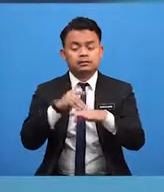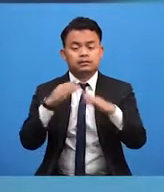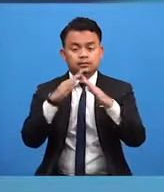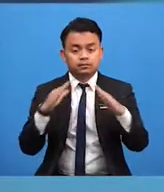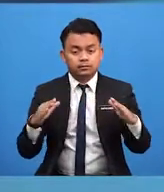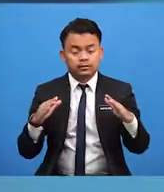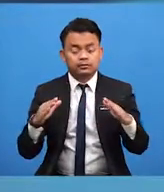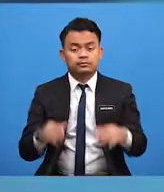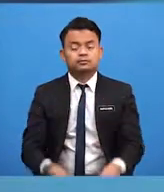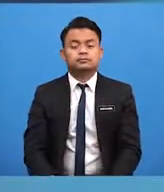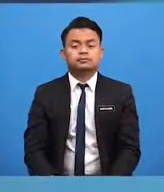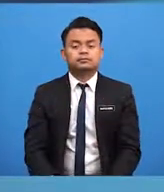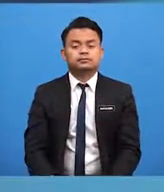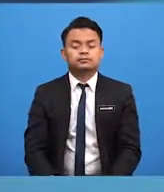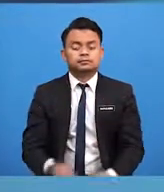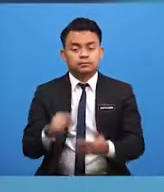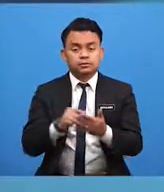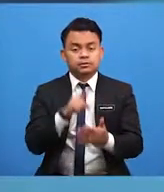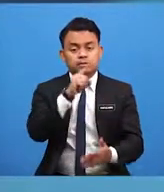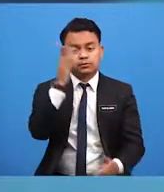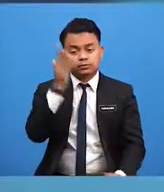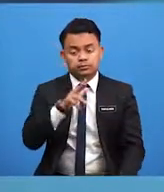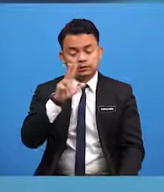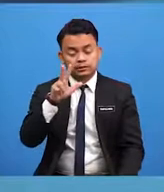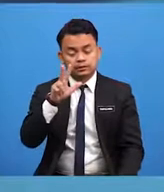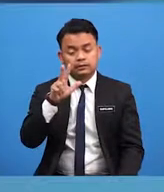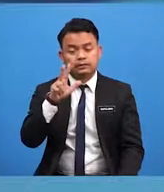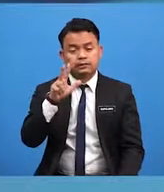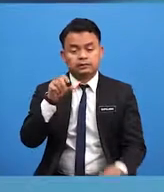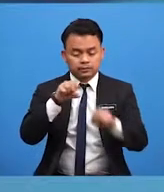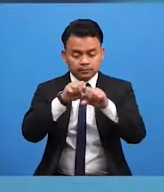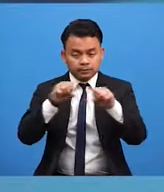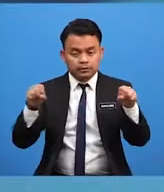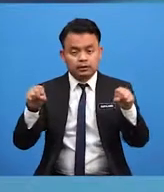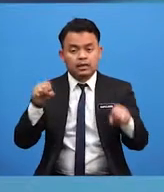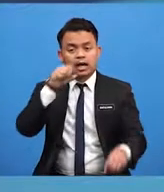menggunakan 1/3 batang lobak merah.